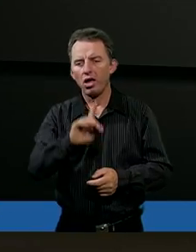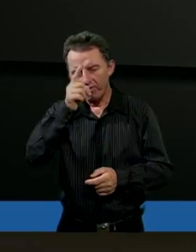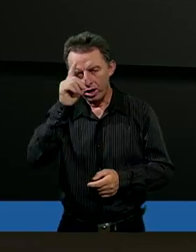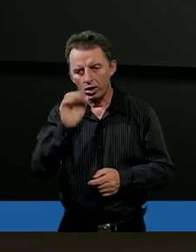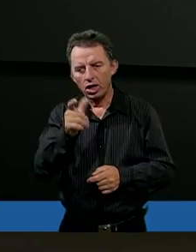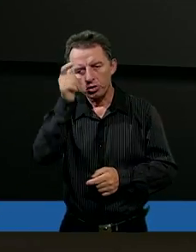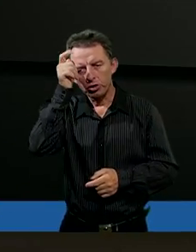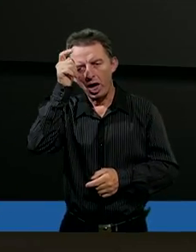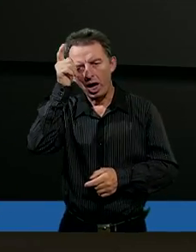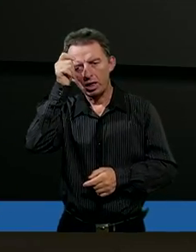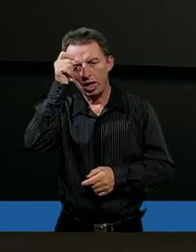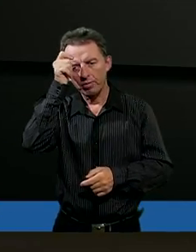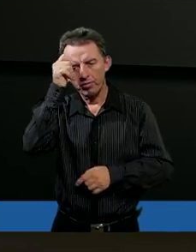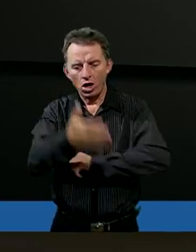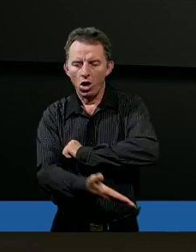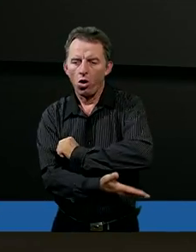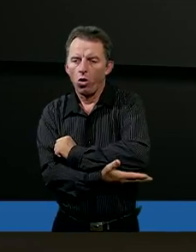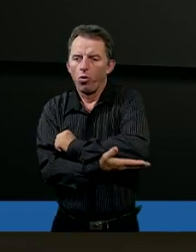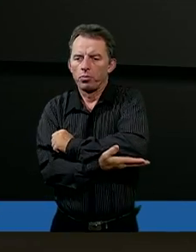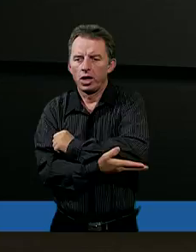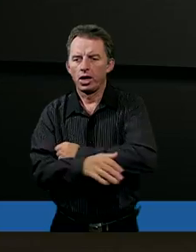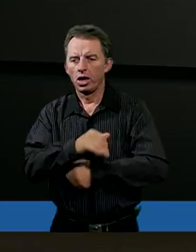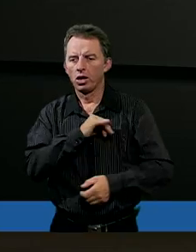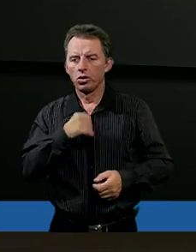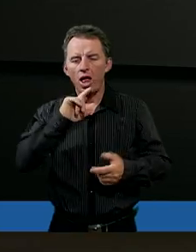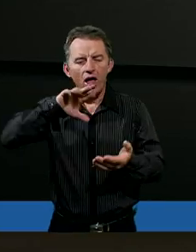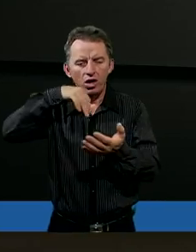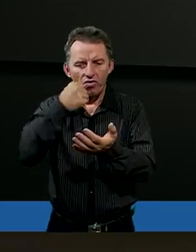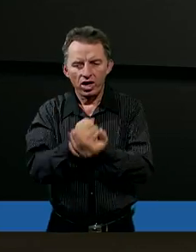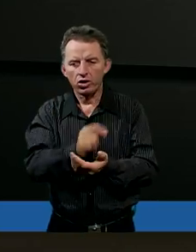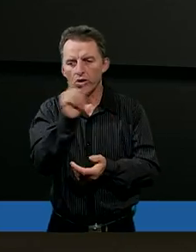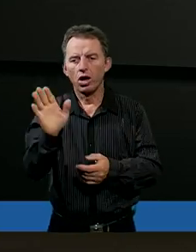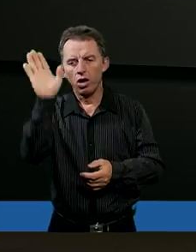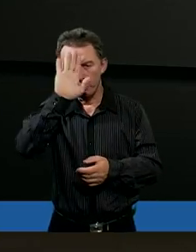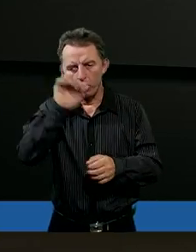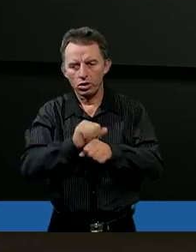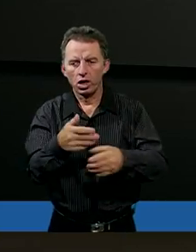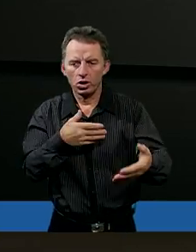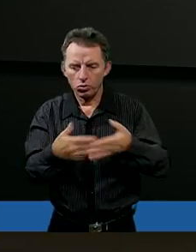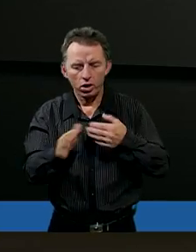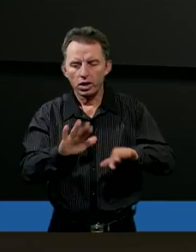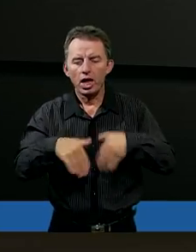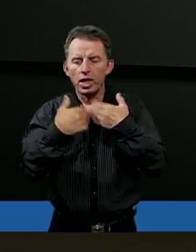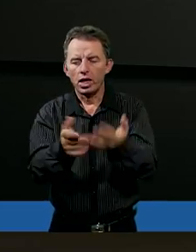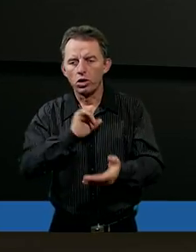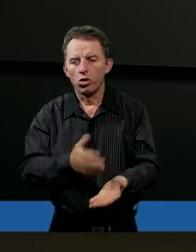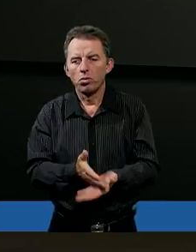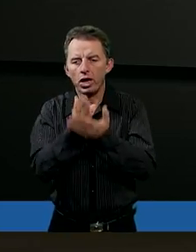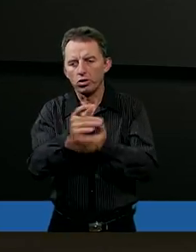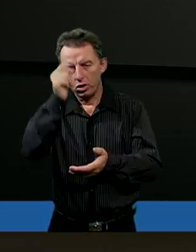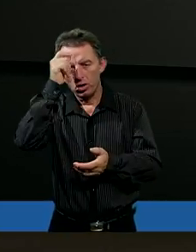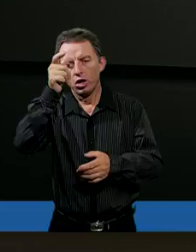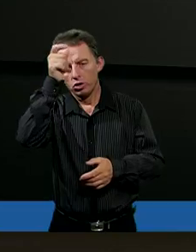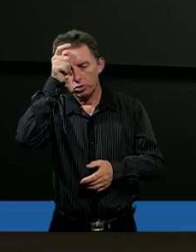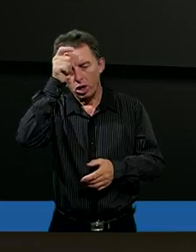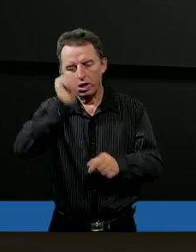filozoficzny satanizm opiera się na stwierdzeniu, że Bóg jest słaby, skoro nie daje sobie rady ze złem, a